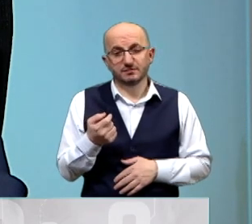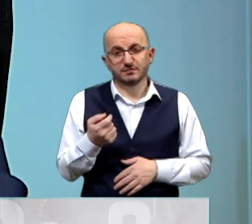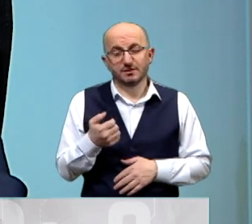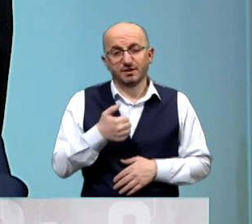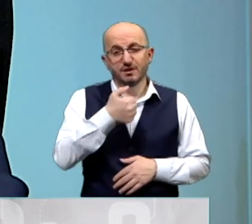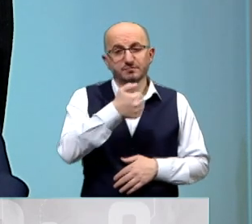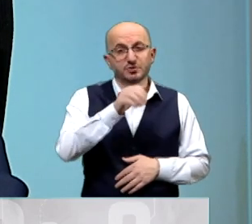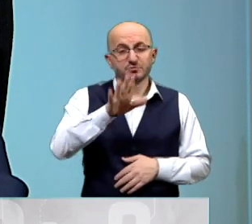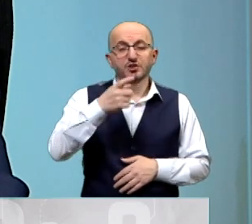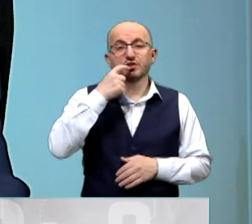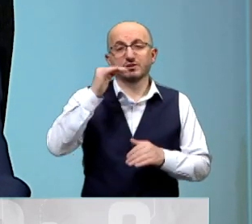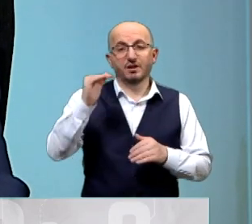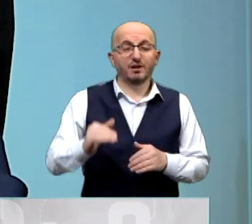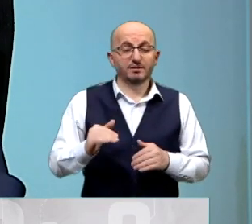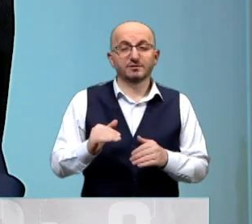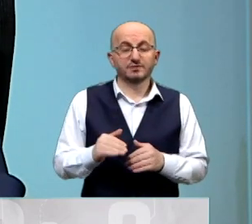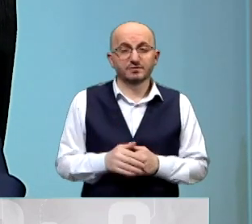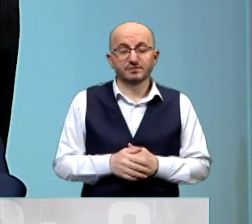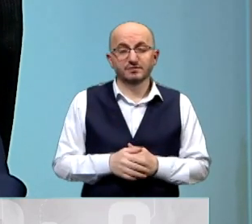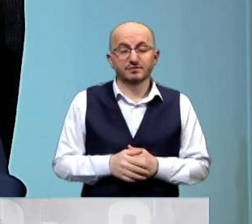düşük kontenjanla gidildi